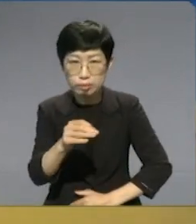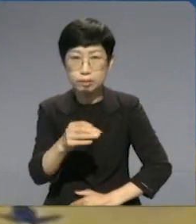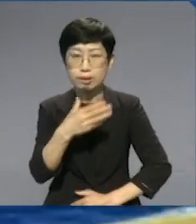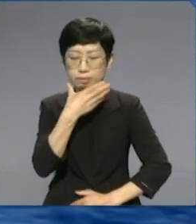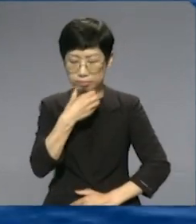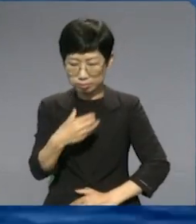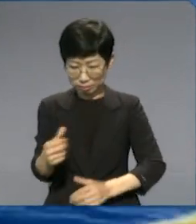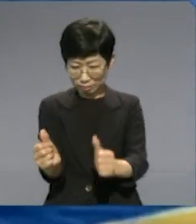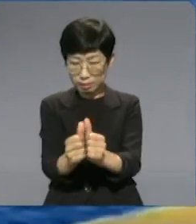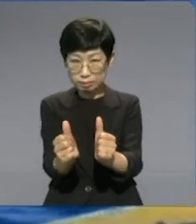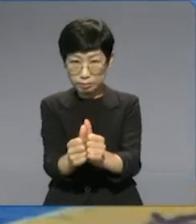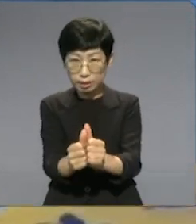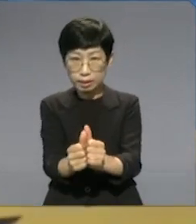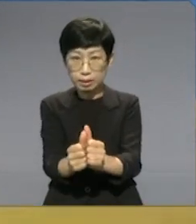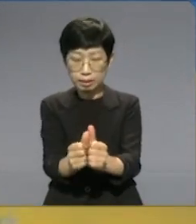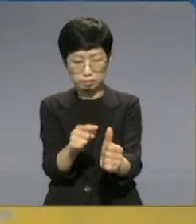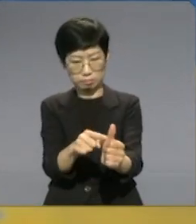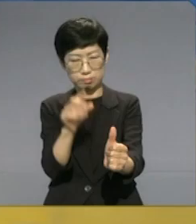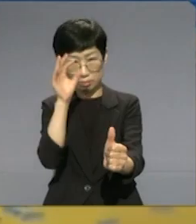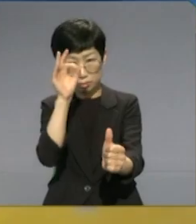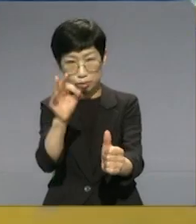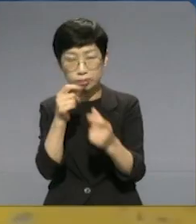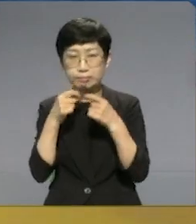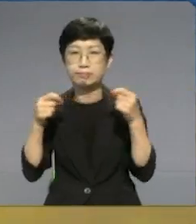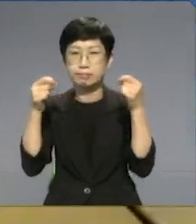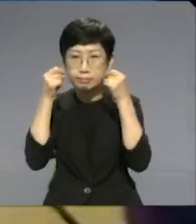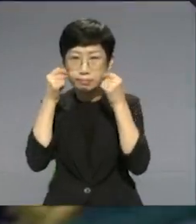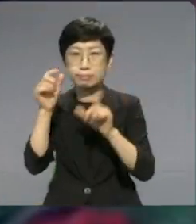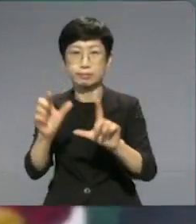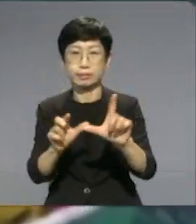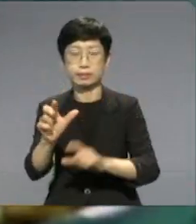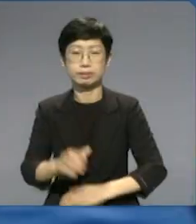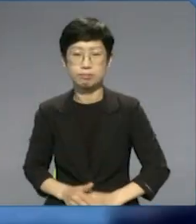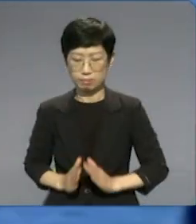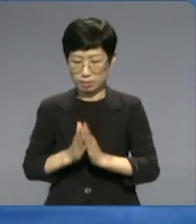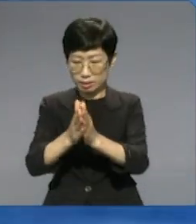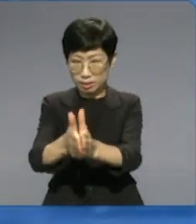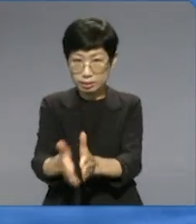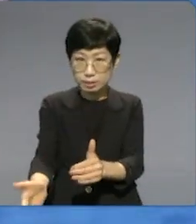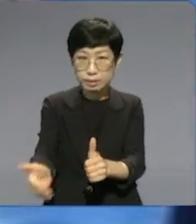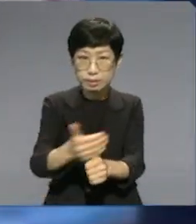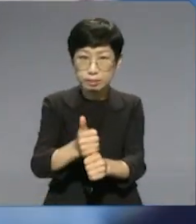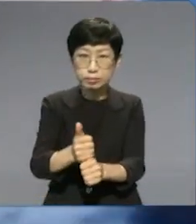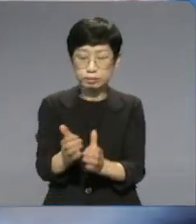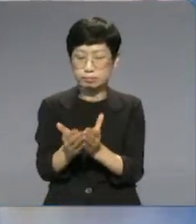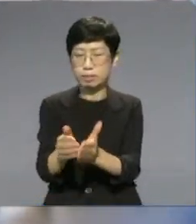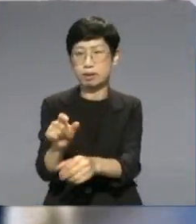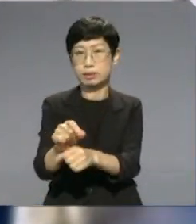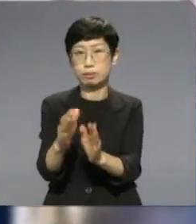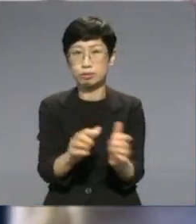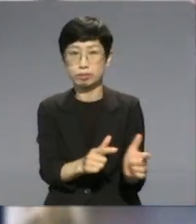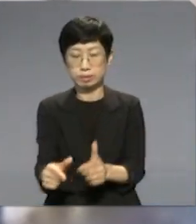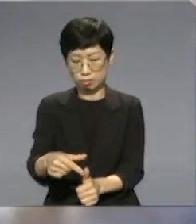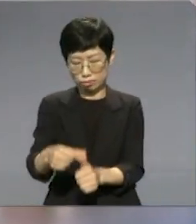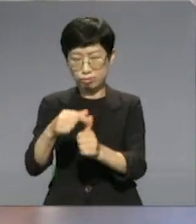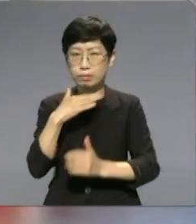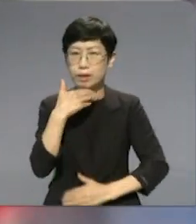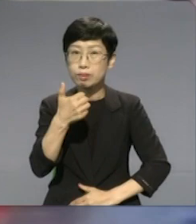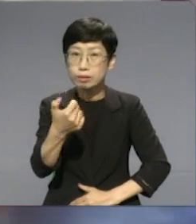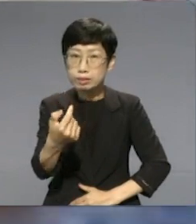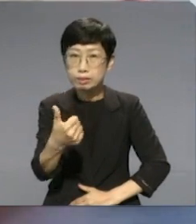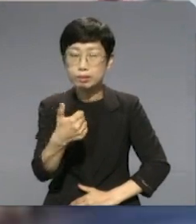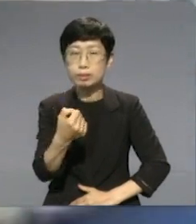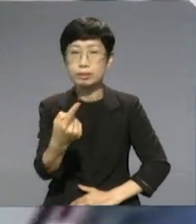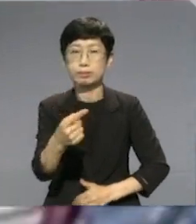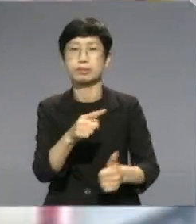수염을 가진 남성이 환한 얼굴로 맞이합니다 한 참치잡이 어선 승무원들이 구조한 51세의 티모시